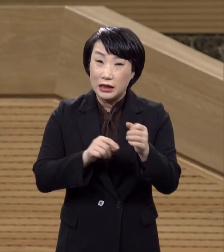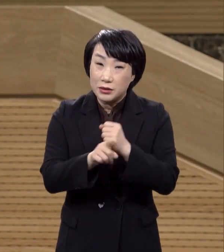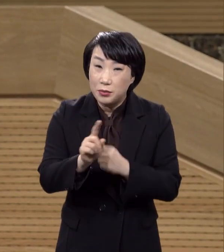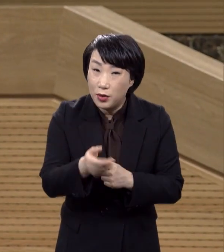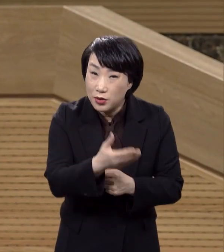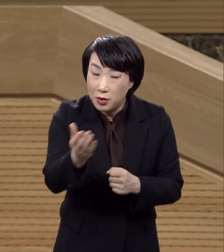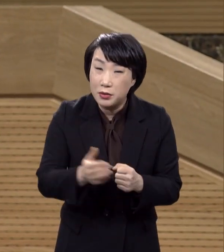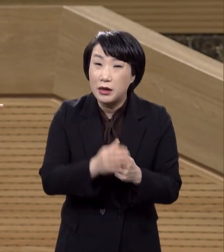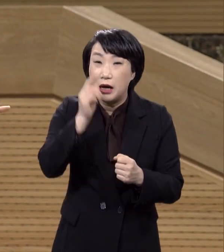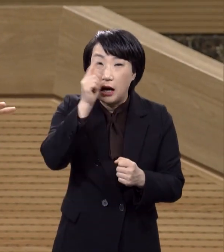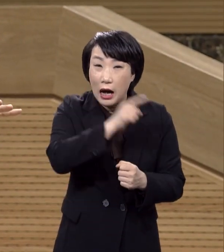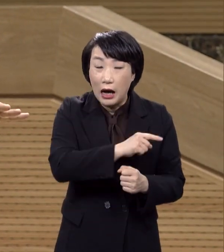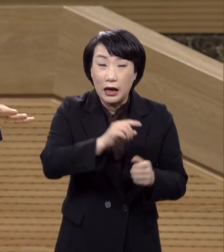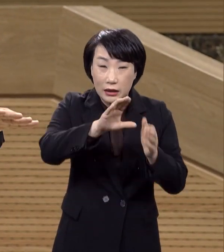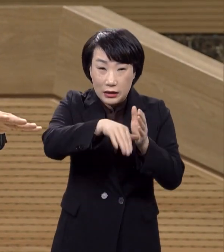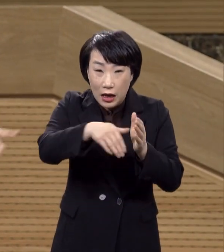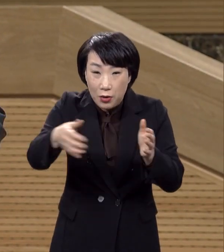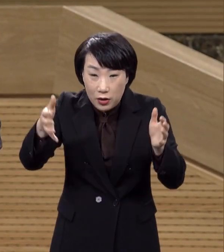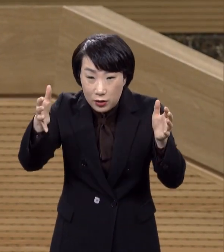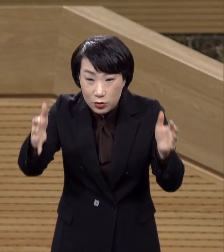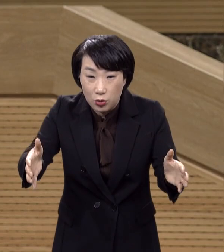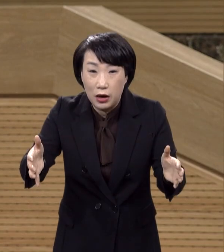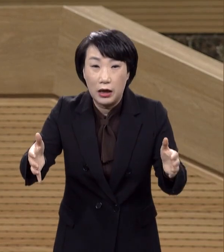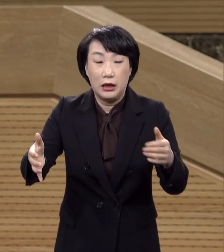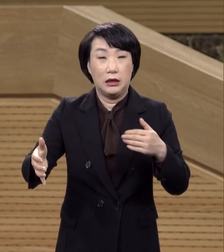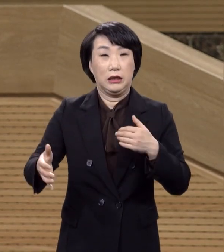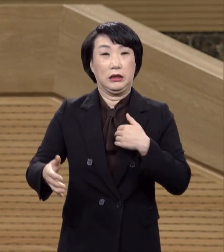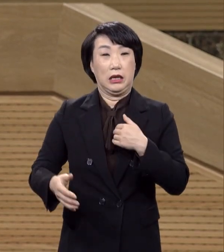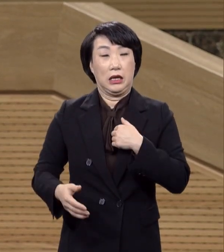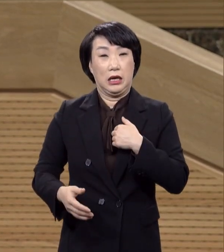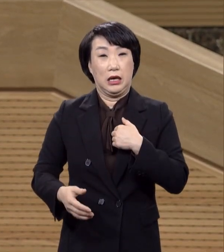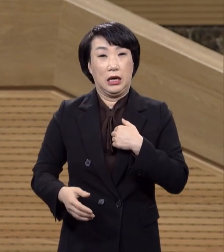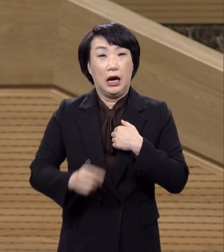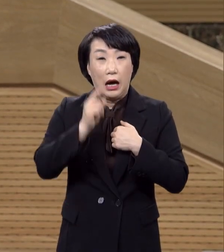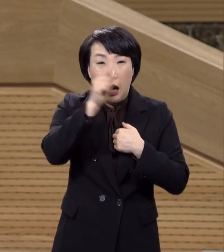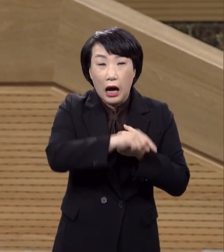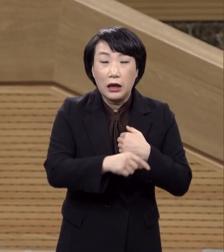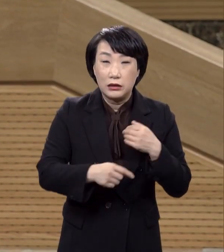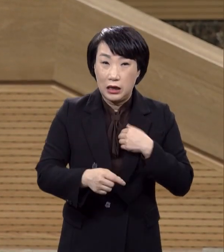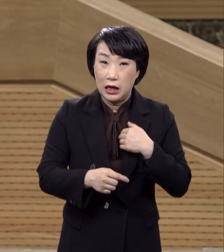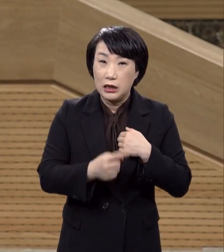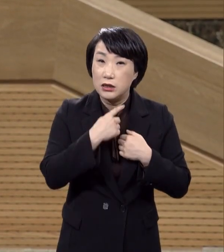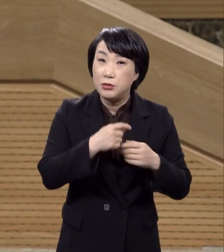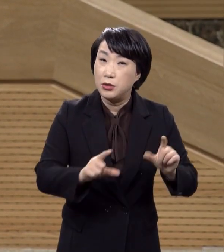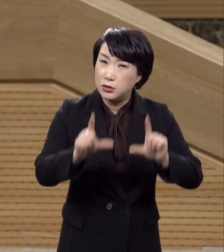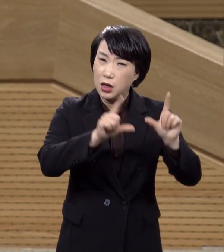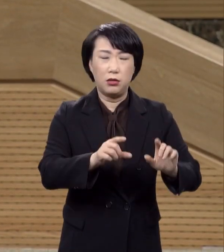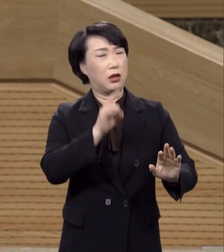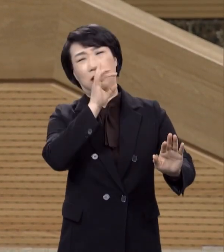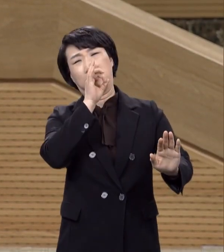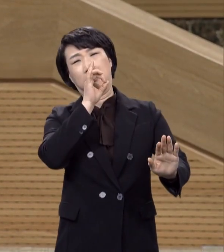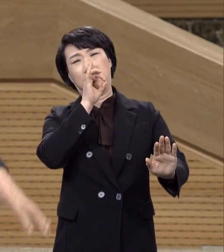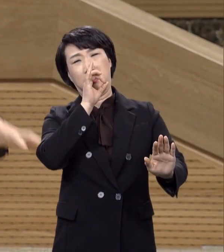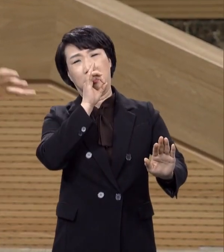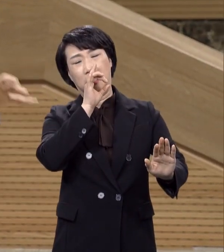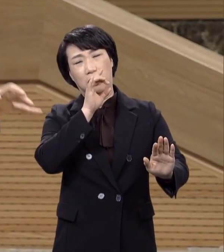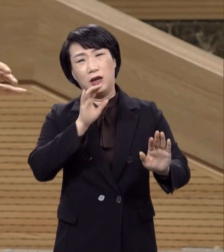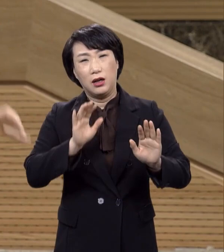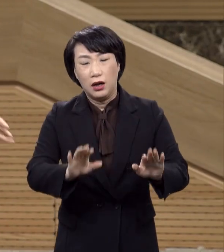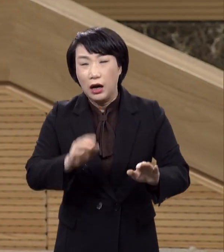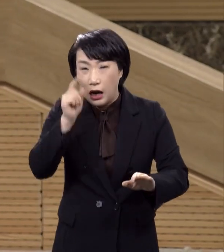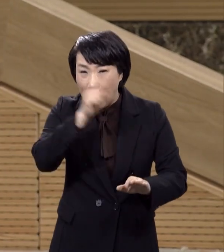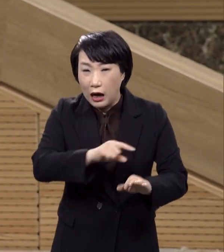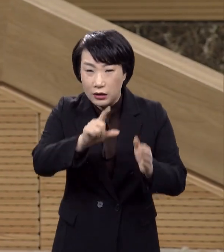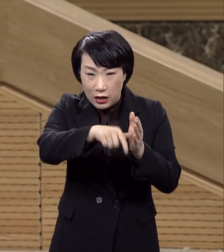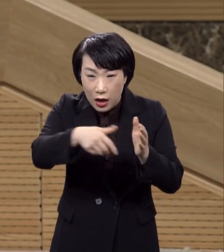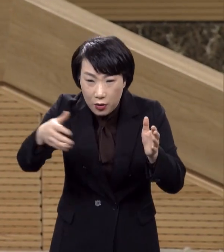말하면 악한 세월을 네가 악을 내품며 살아서는 결코 안 되며,